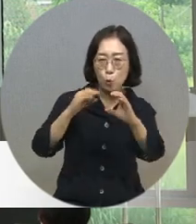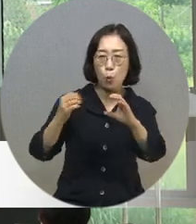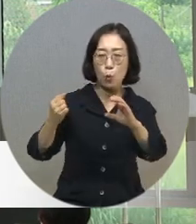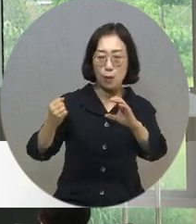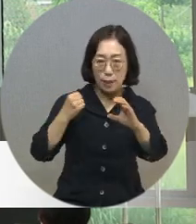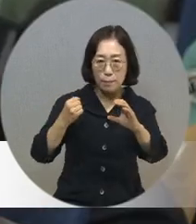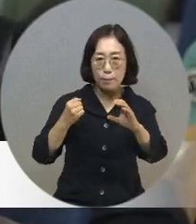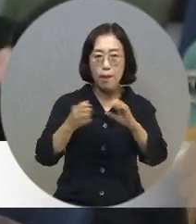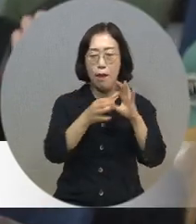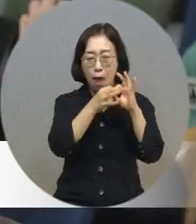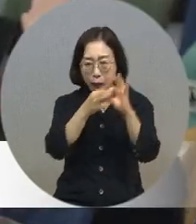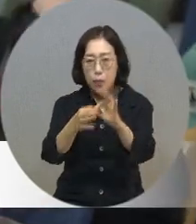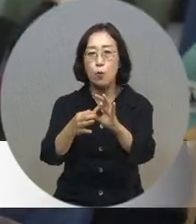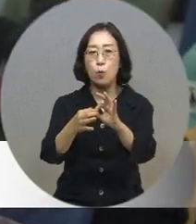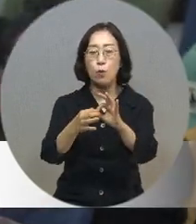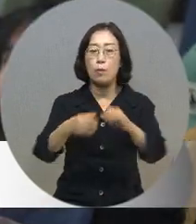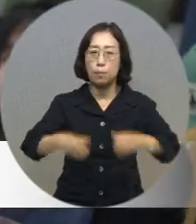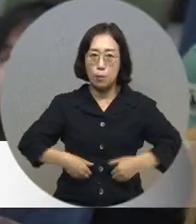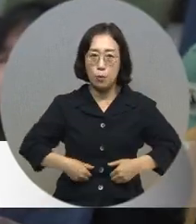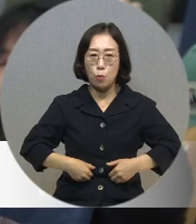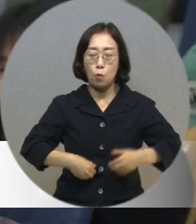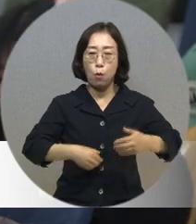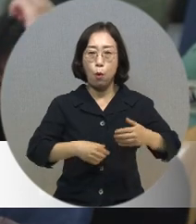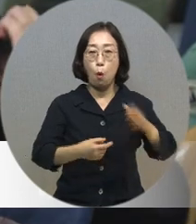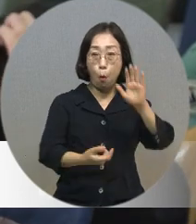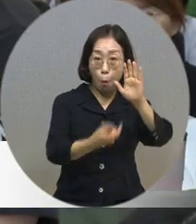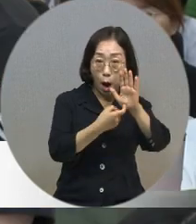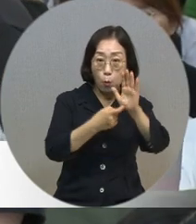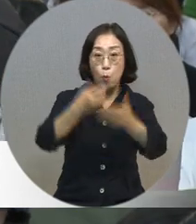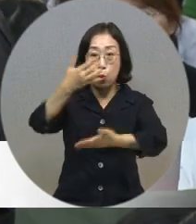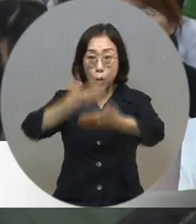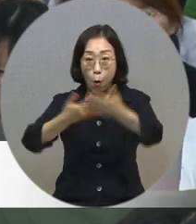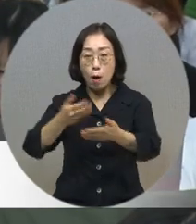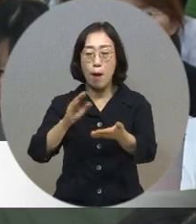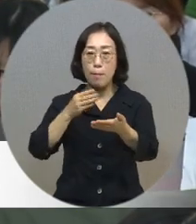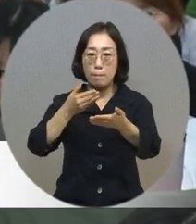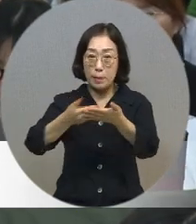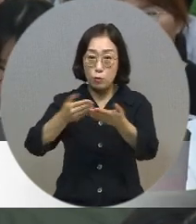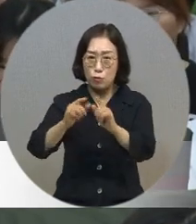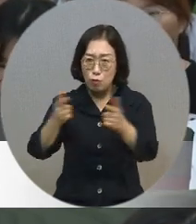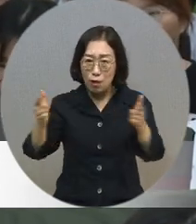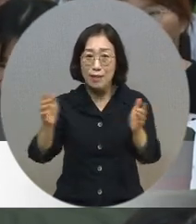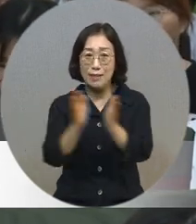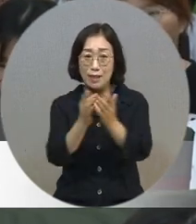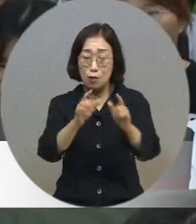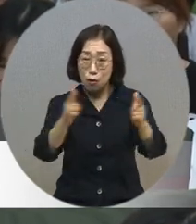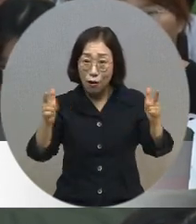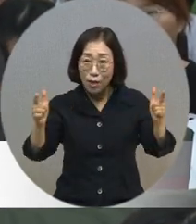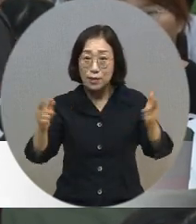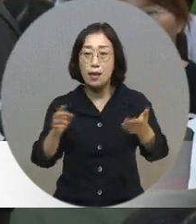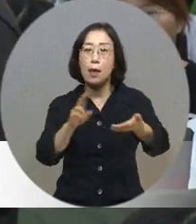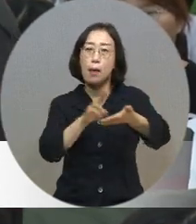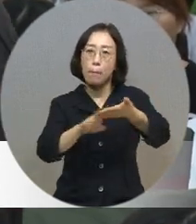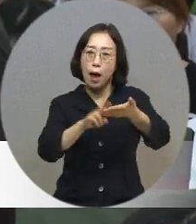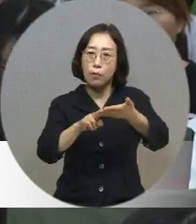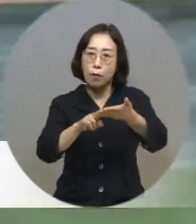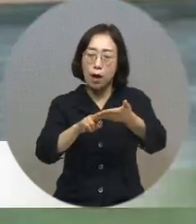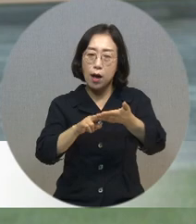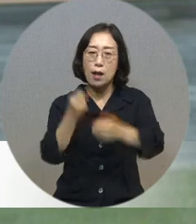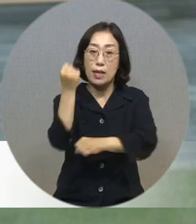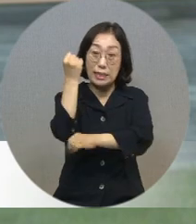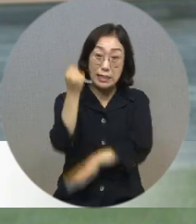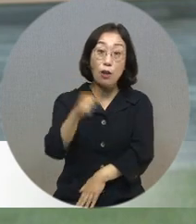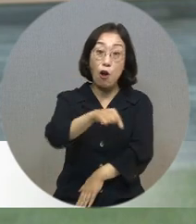가지가 필요하다 영화 광고 미술 책 모든 분야가 애니메이션의 재료가 될 수